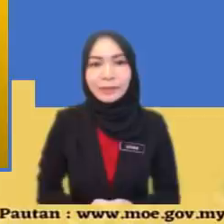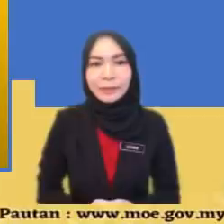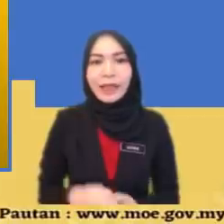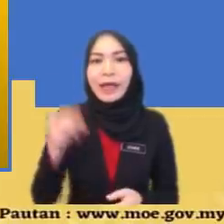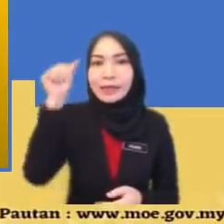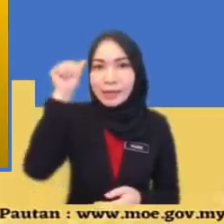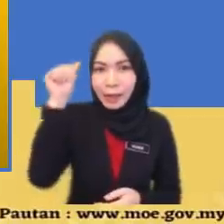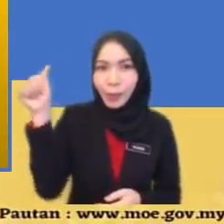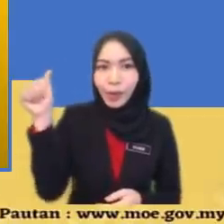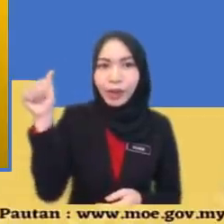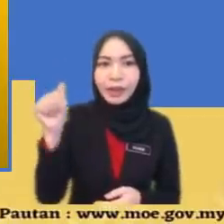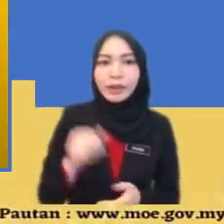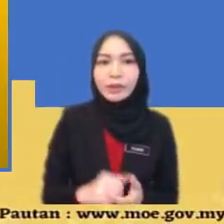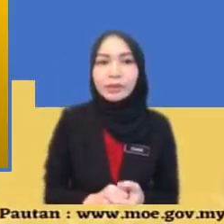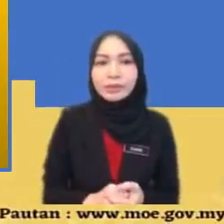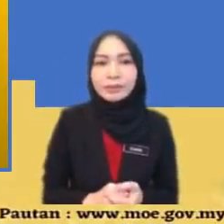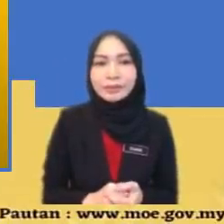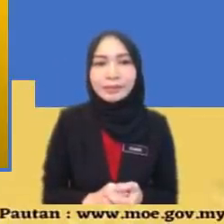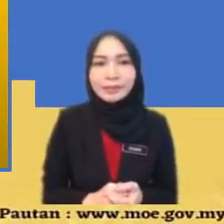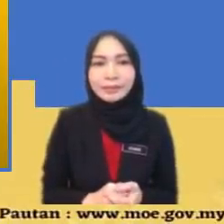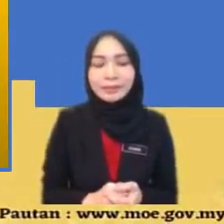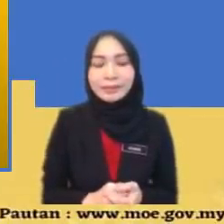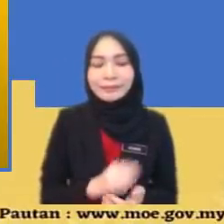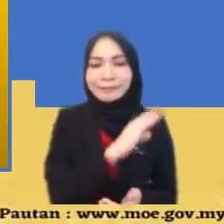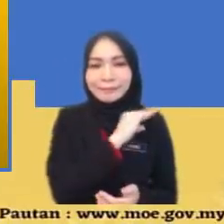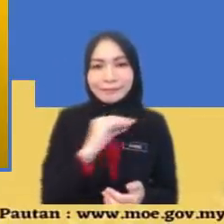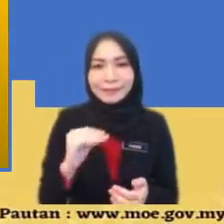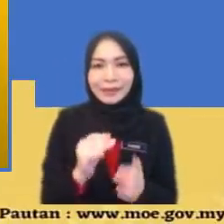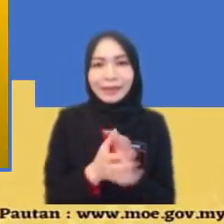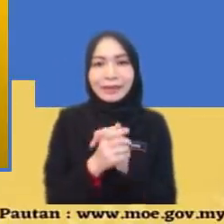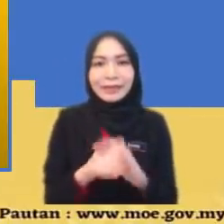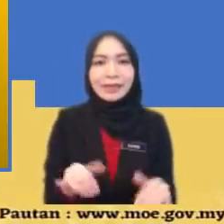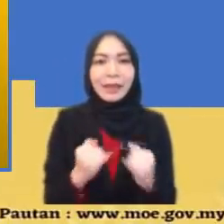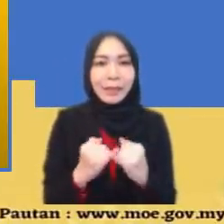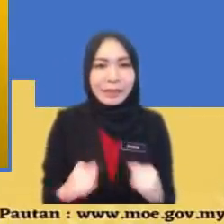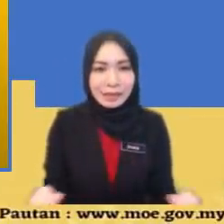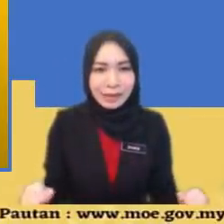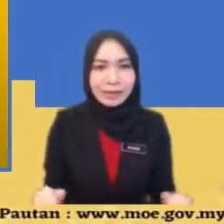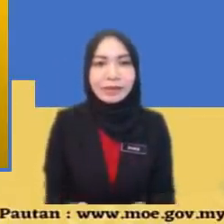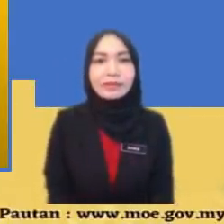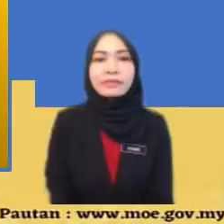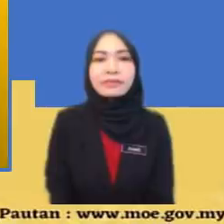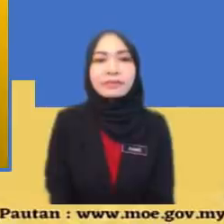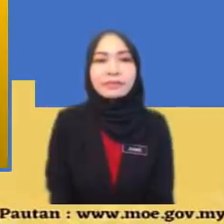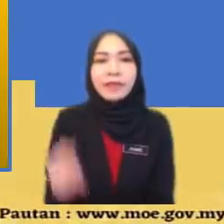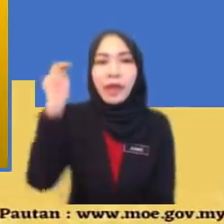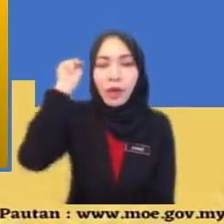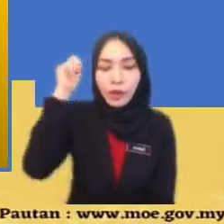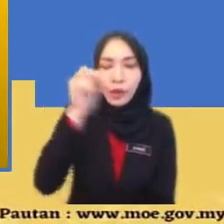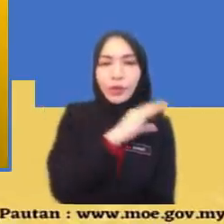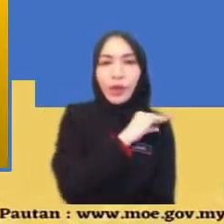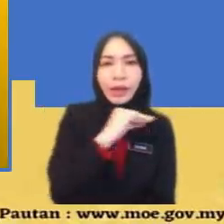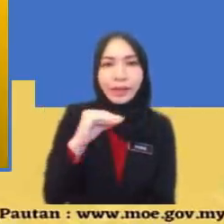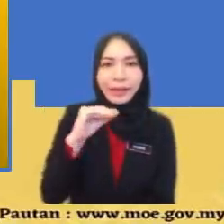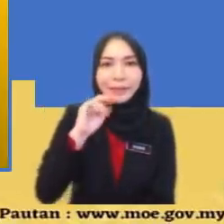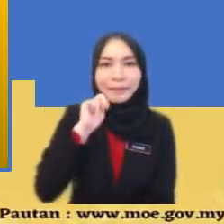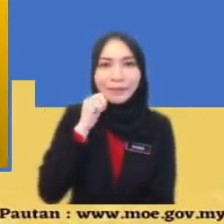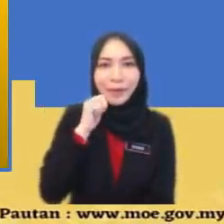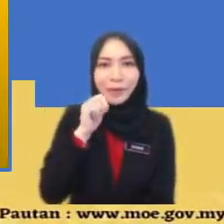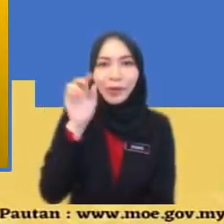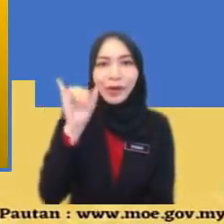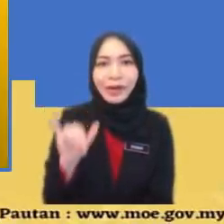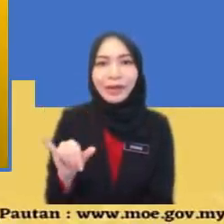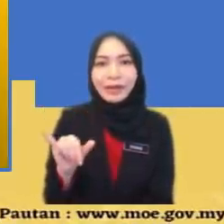Assalamualaikum Warahmatullahi Ta'ala Wabarakatuh dan selamat sejahtera tonton dan perempuan pada penuntun yang